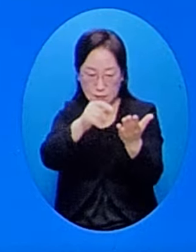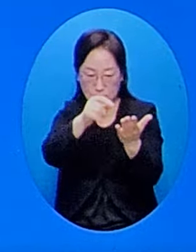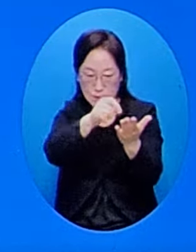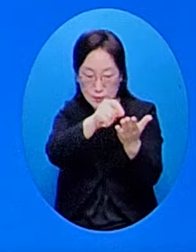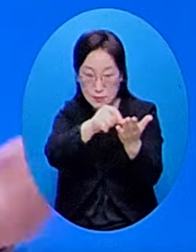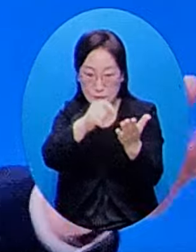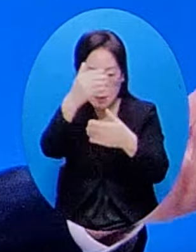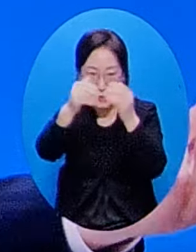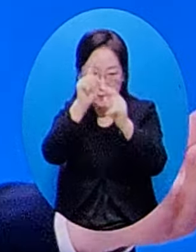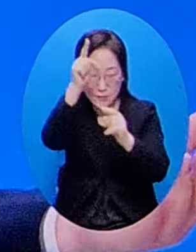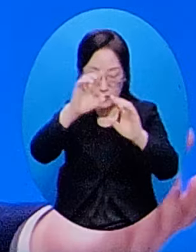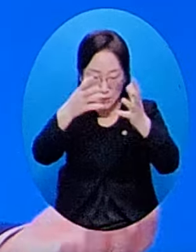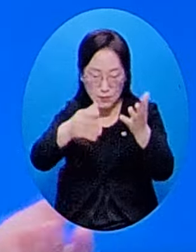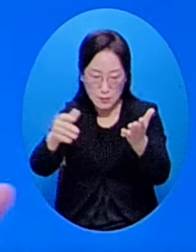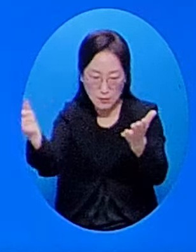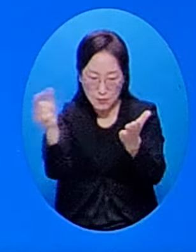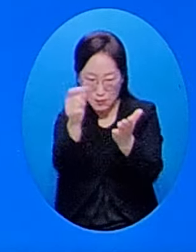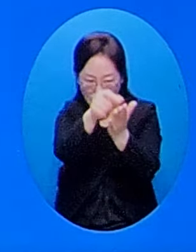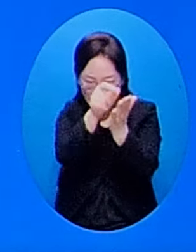재판단에서 하나님 앞에 쫙 펼쳐지게 되고